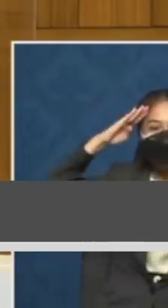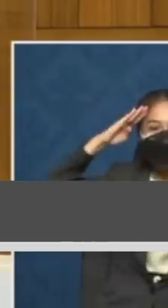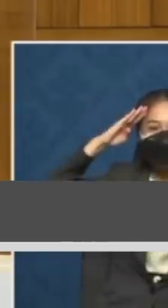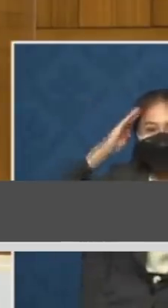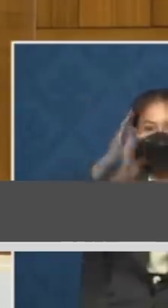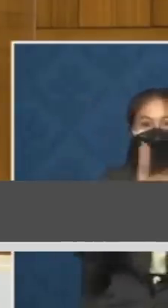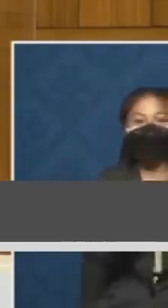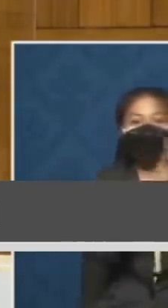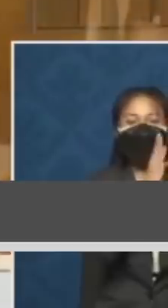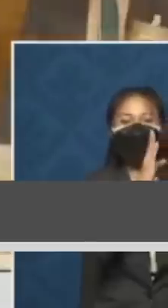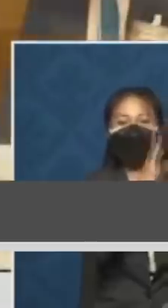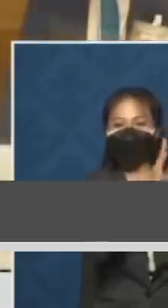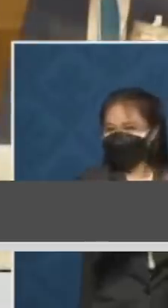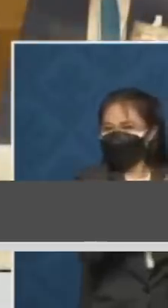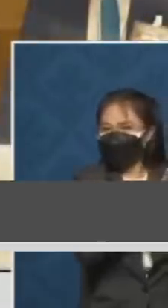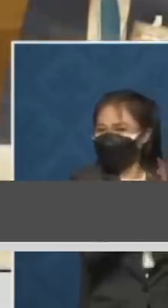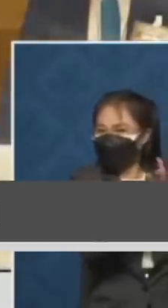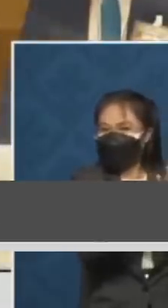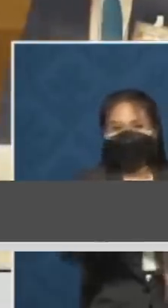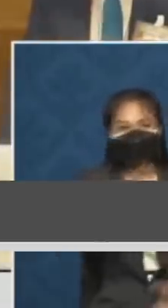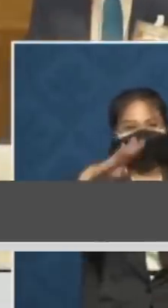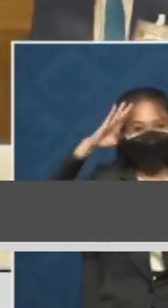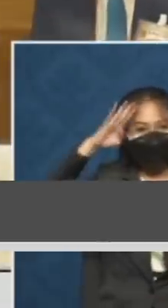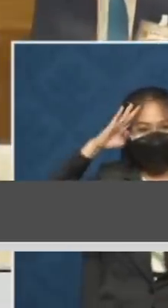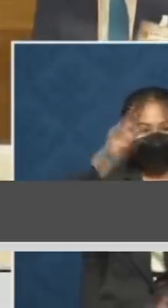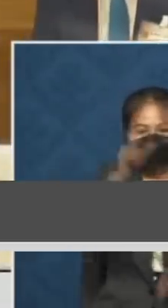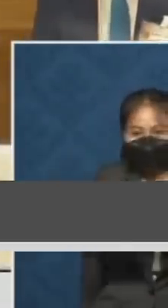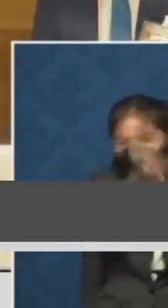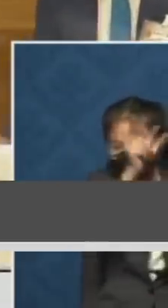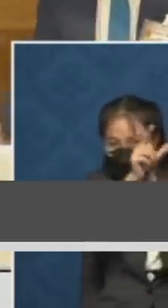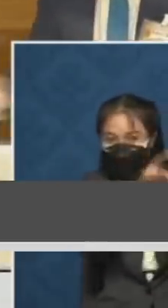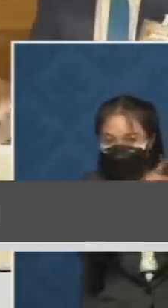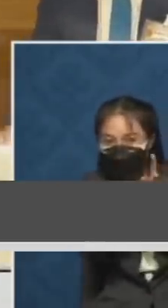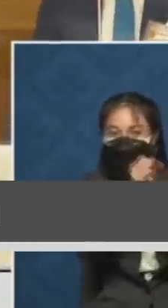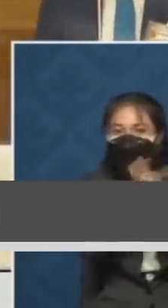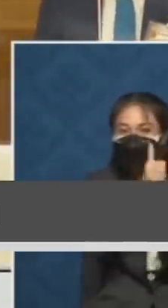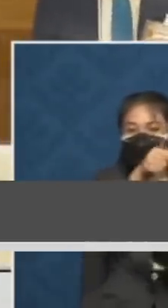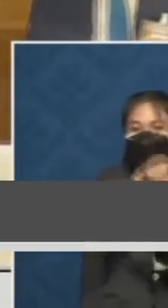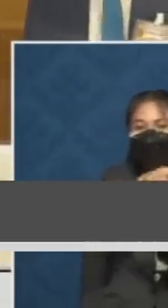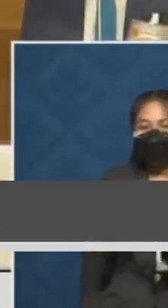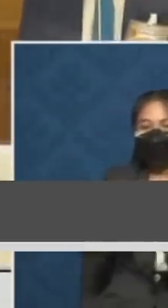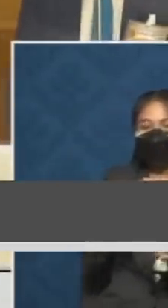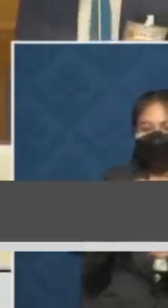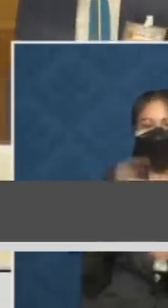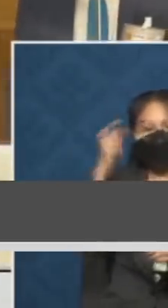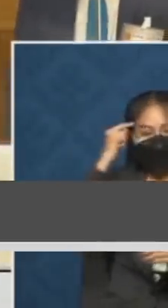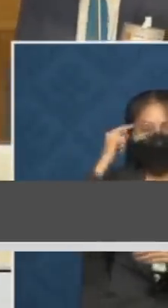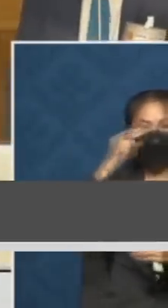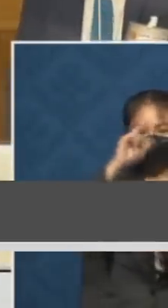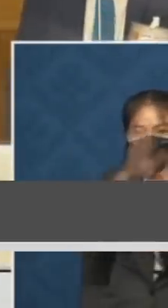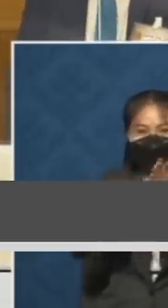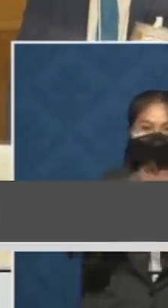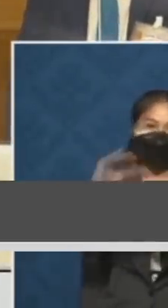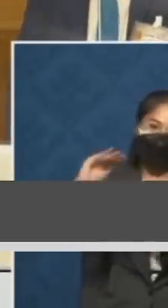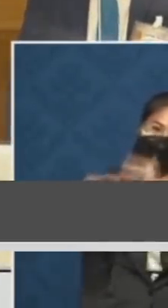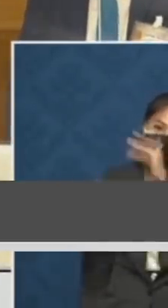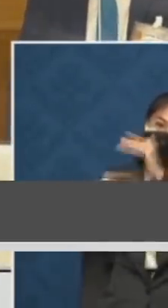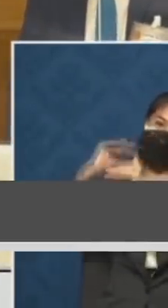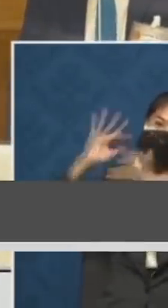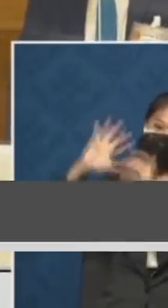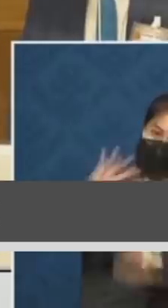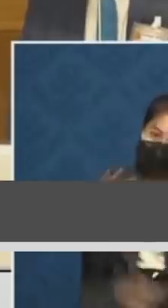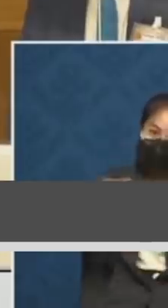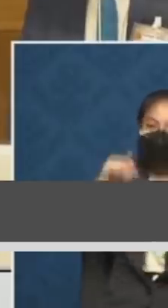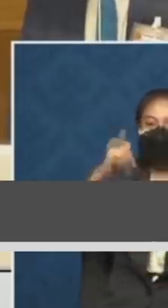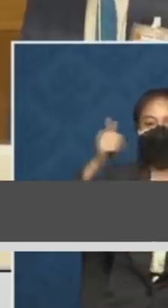เราสามารถกำจัดไวรัสตัวนี้ได้ทำให้พลเอกประยุทธ์ลาออกหรือพ้นจากตำแหน่งผู้ป่วยของเรานั้นก็จะหายจากโรคทุกชนิดแล้วก็กลับมาแข็งแรงเห